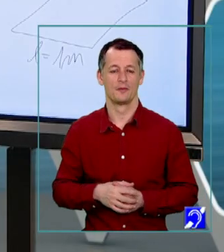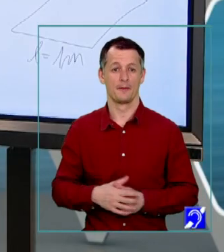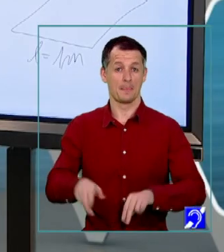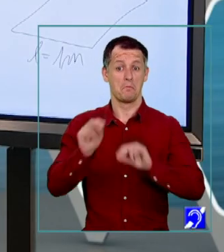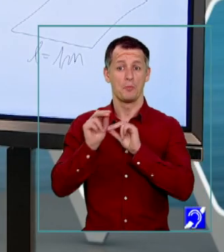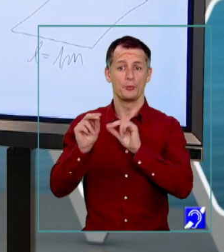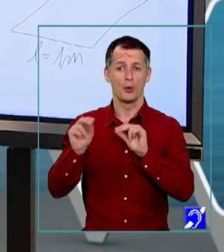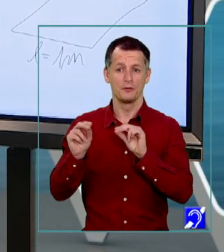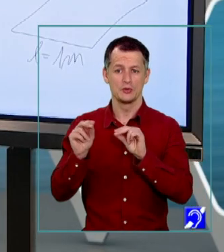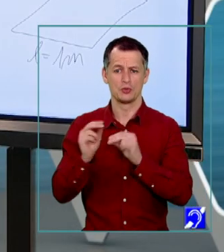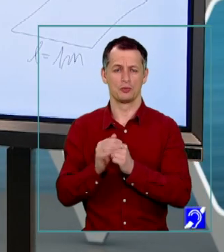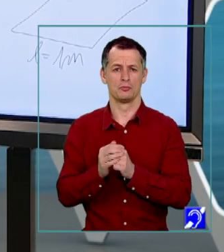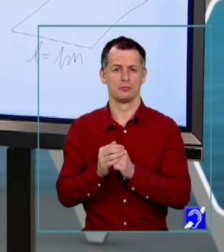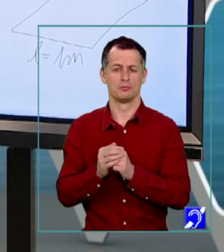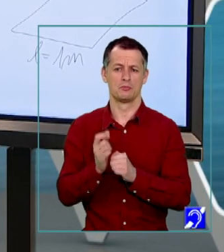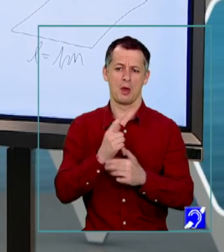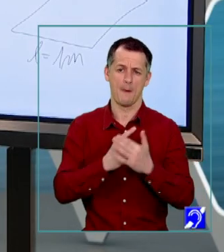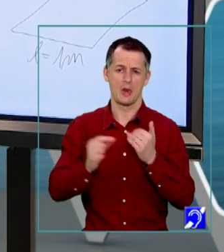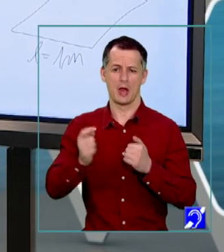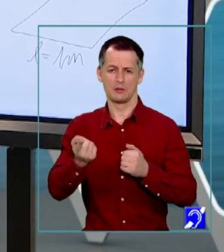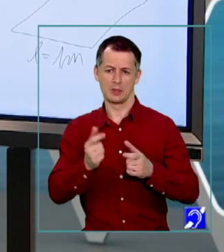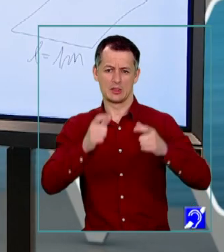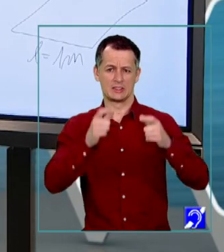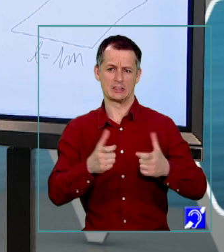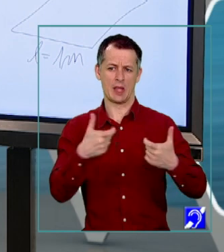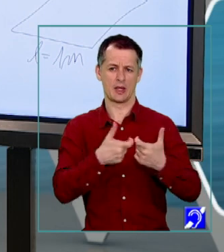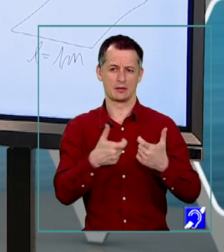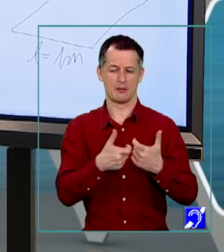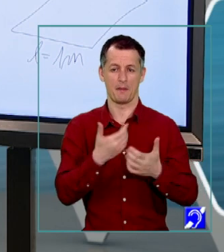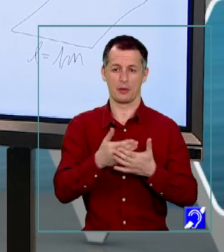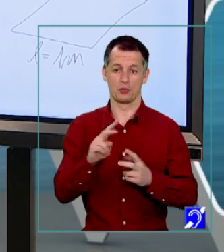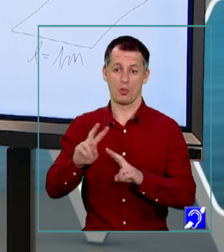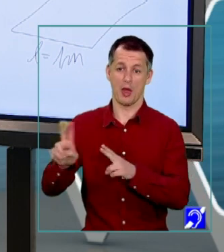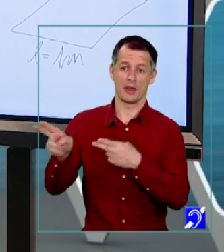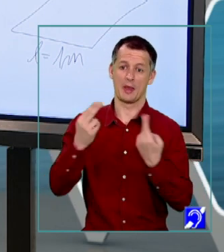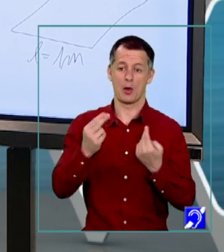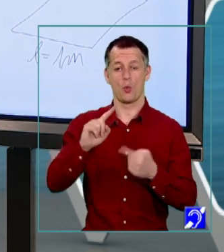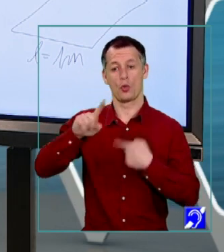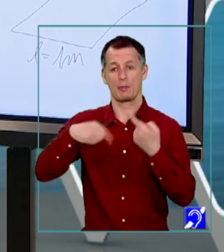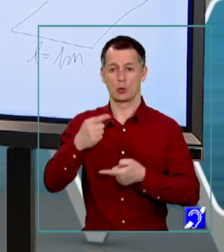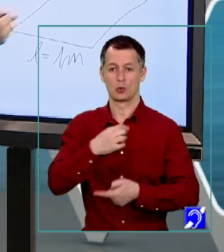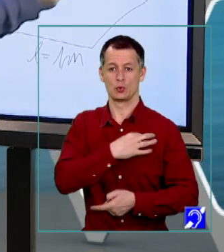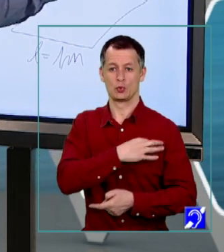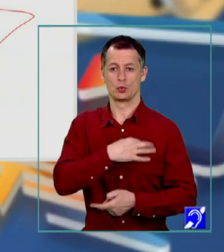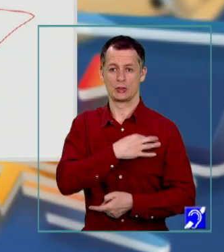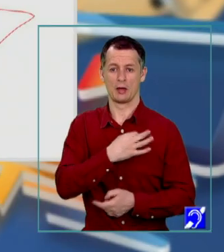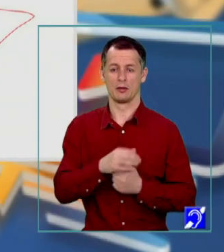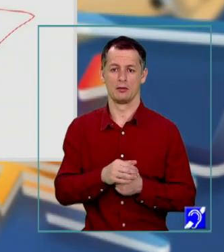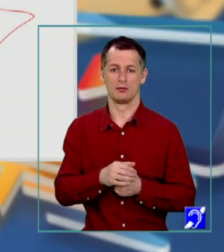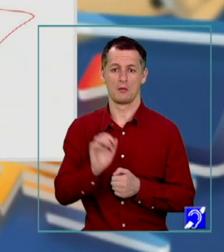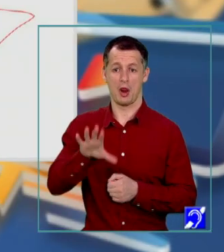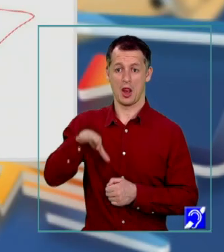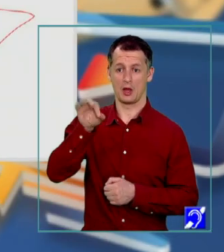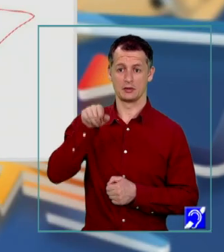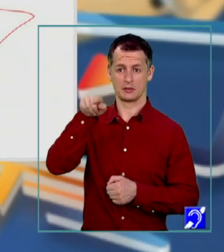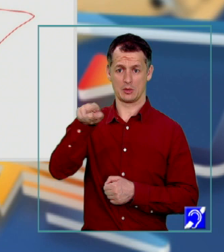Profesorul, ieșind din sala de examen pentru a invita următorul student, l-a găsit pe